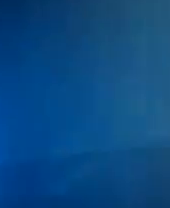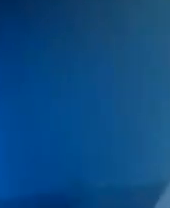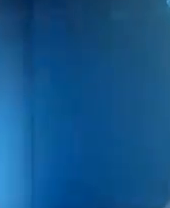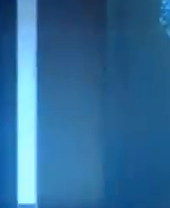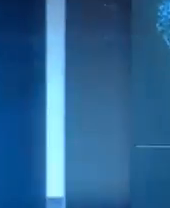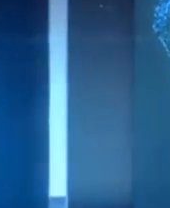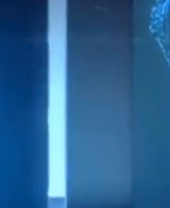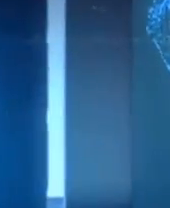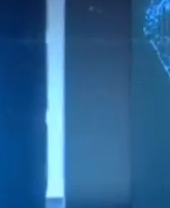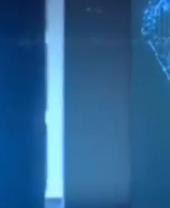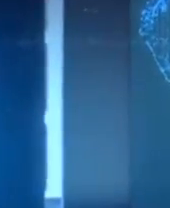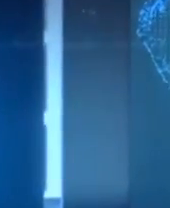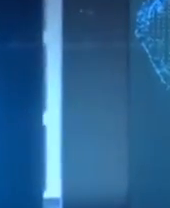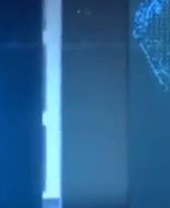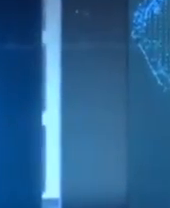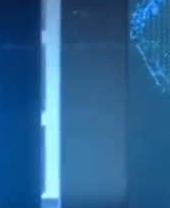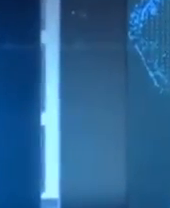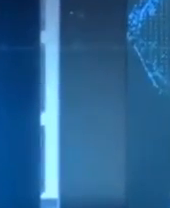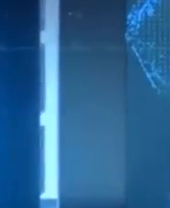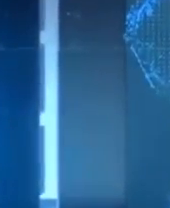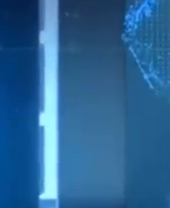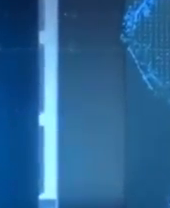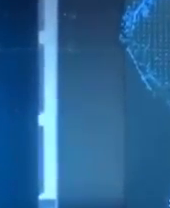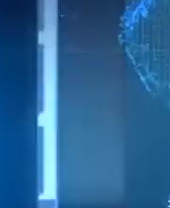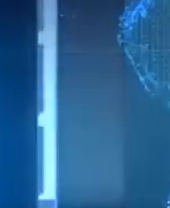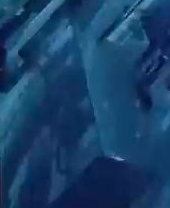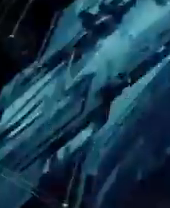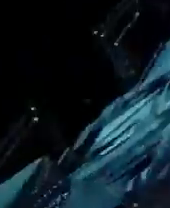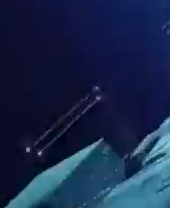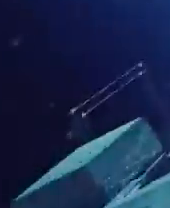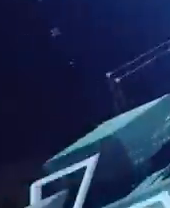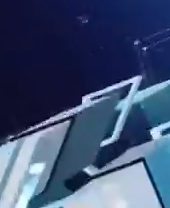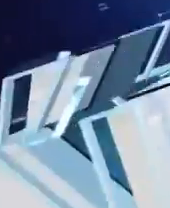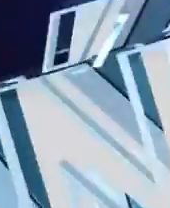Камшат Мұхамеджан, Абзал Нүсіп, Жетісу арнасы, Талдықорған.